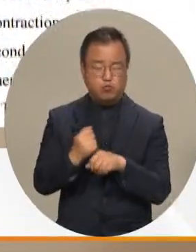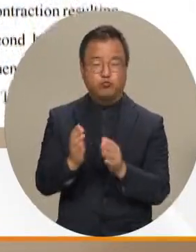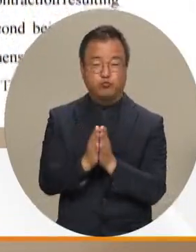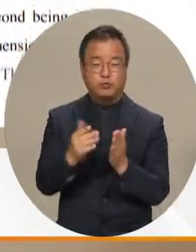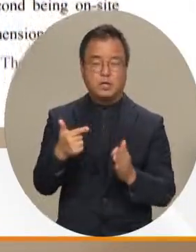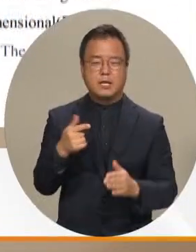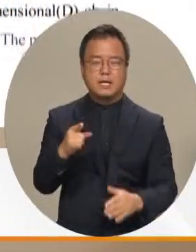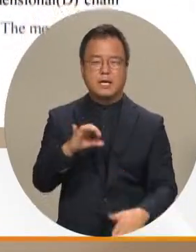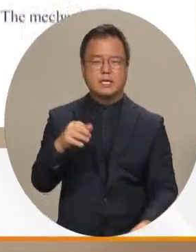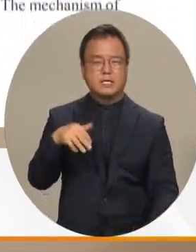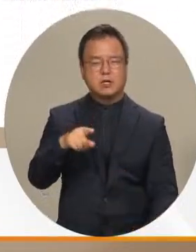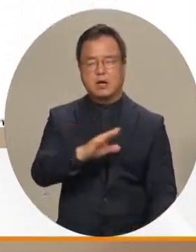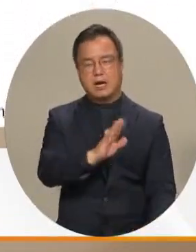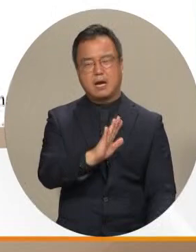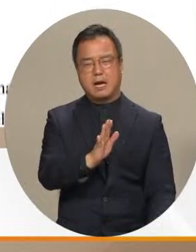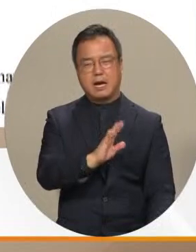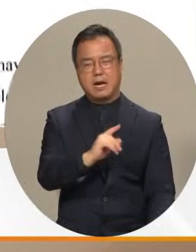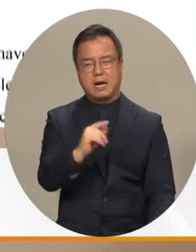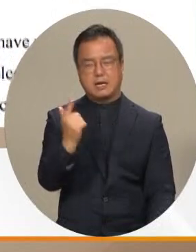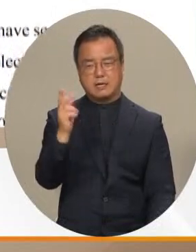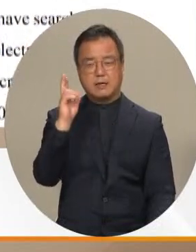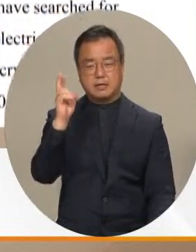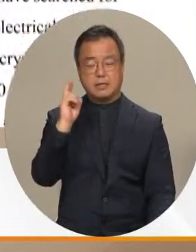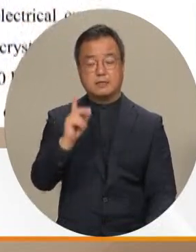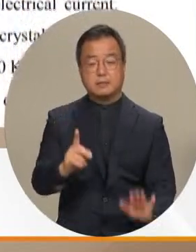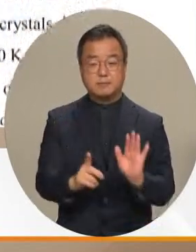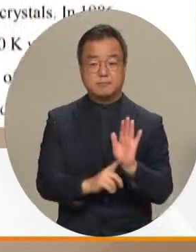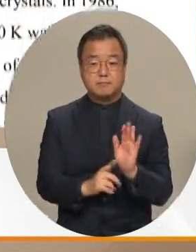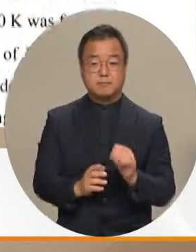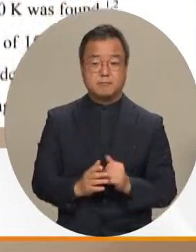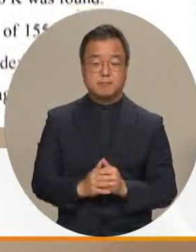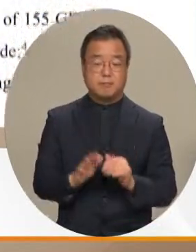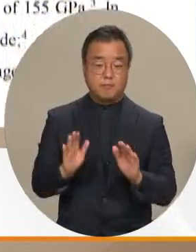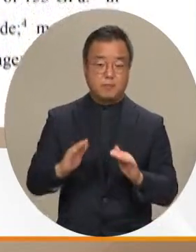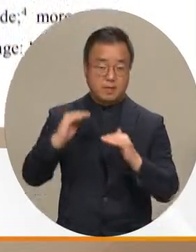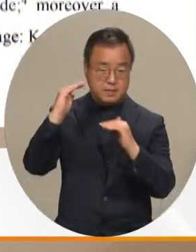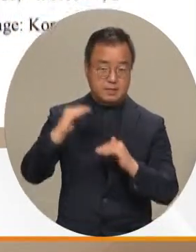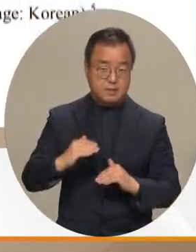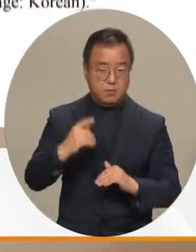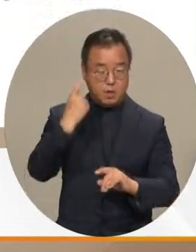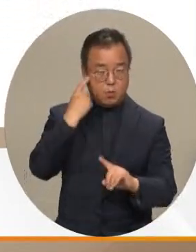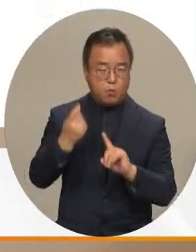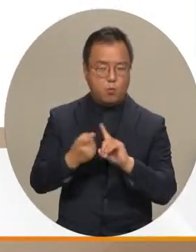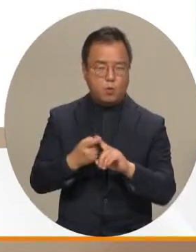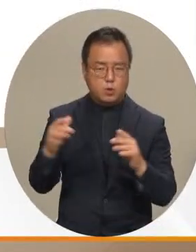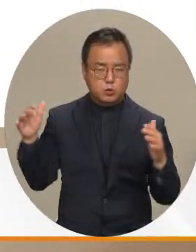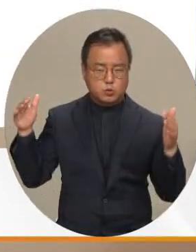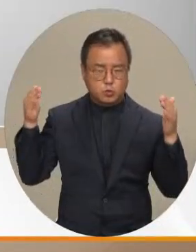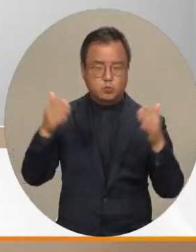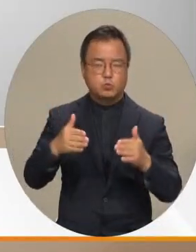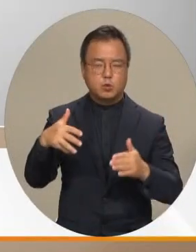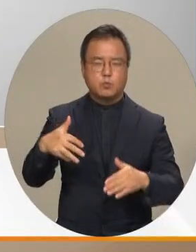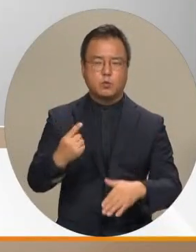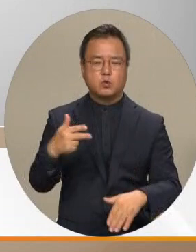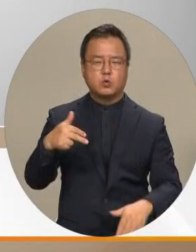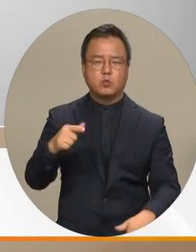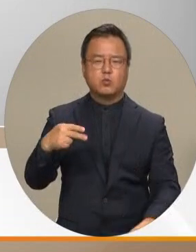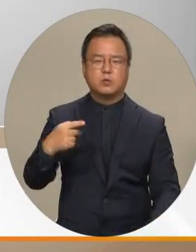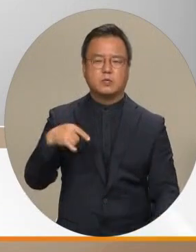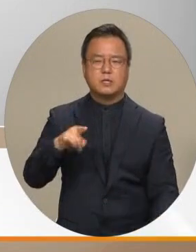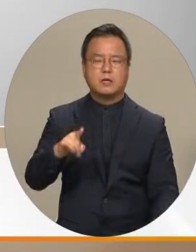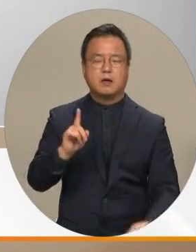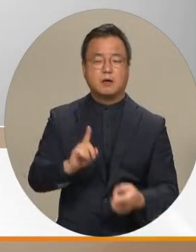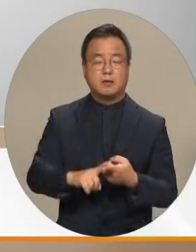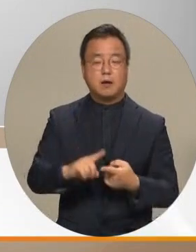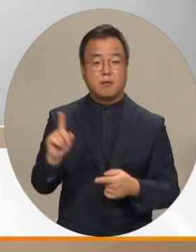초전도체가 아닌 것으로 보인다라고 하는 의견을 내놓았는데요 오늘 이와 같은 이슈 속 중심에 있는 물질은 초전도체라고 하는 것이